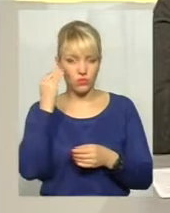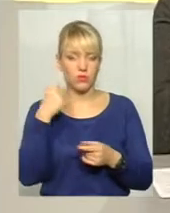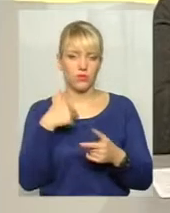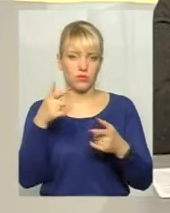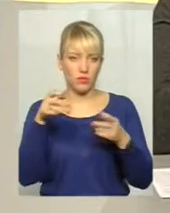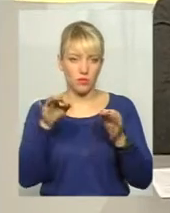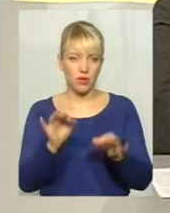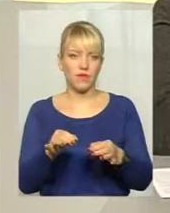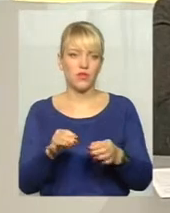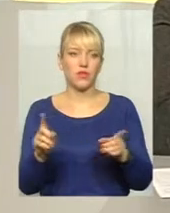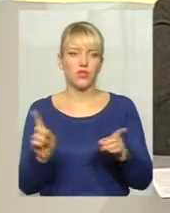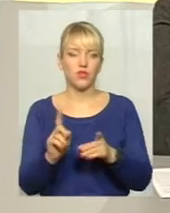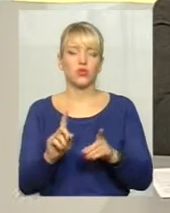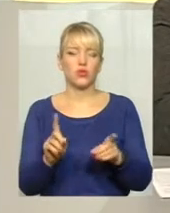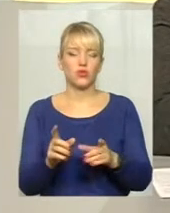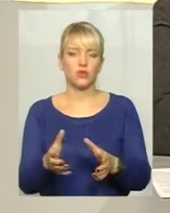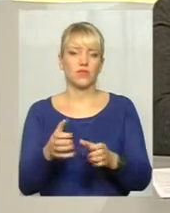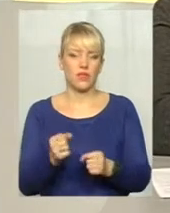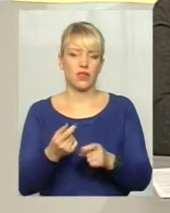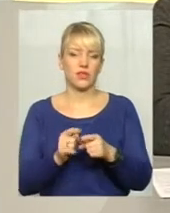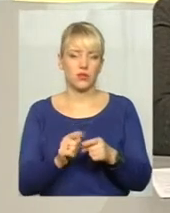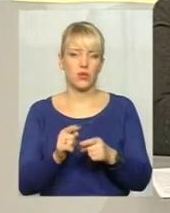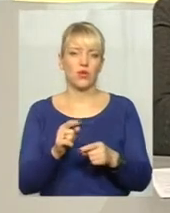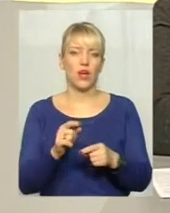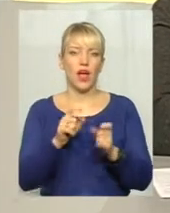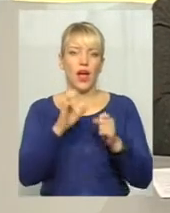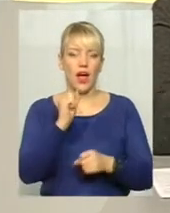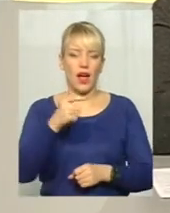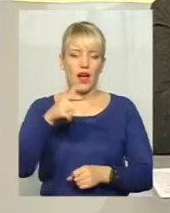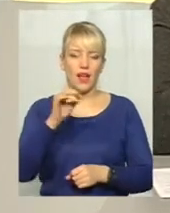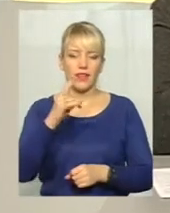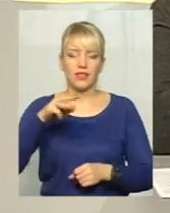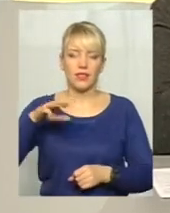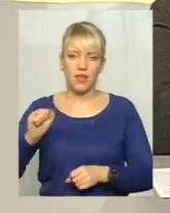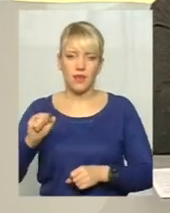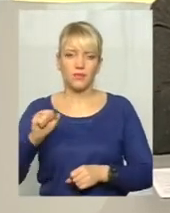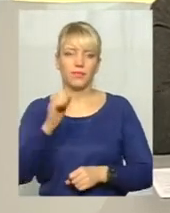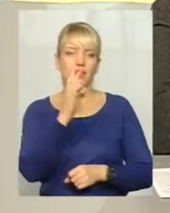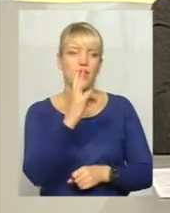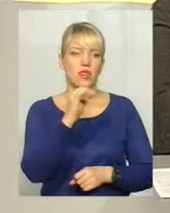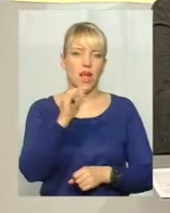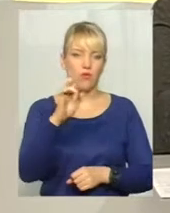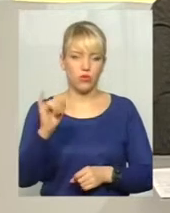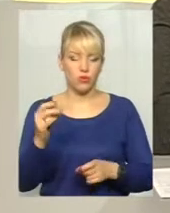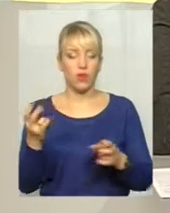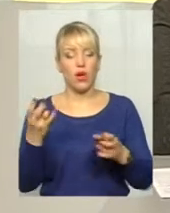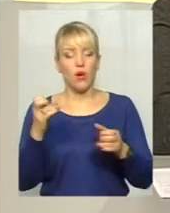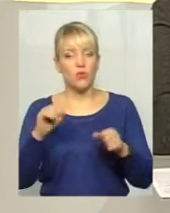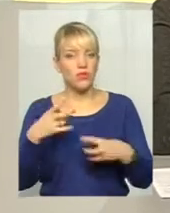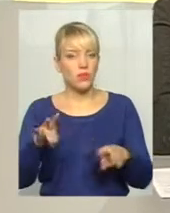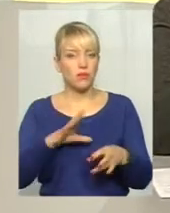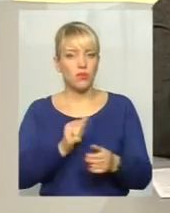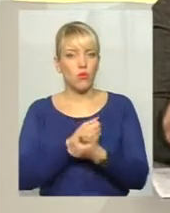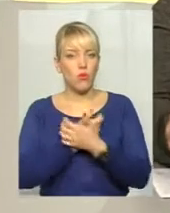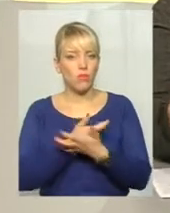розумію, ну, мабуть, що мало, ну, взяли вони цього агента НАБУ, так? Але ж потім, мабуть, не потрібно було це оприлюднювати, розібратися, так?